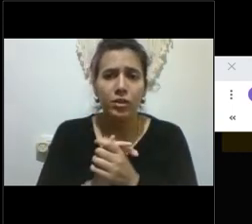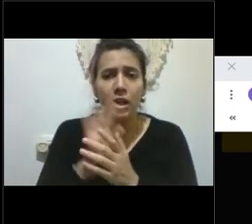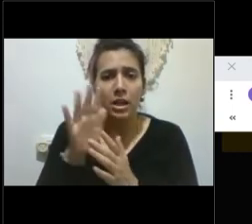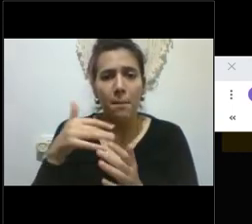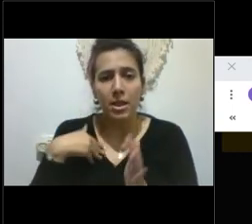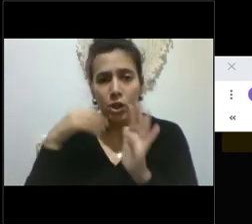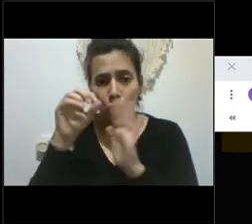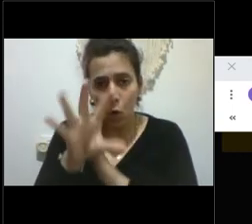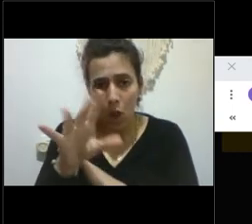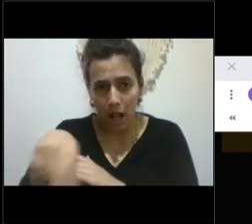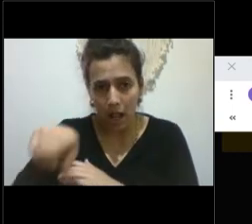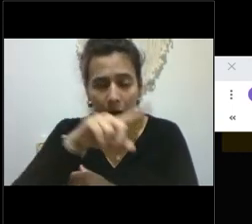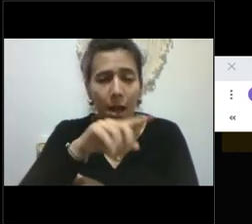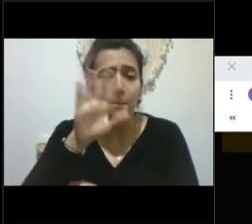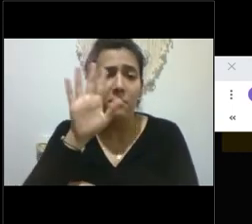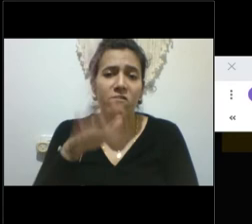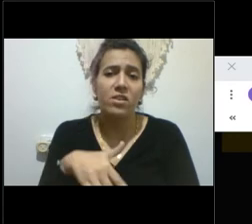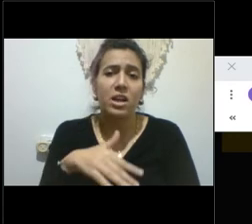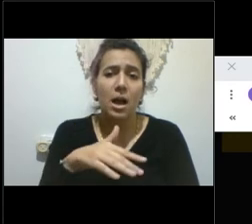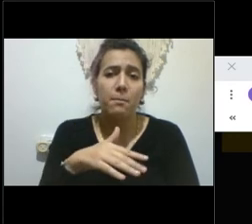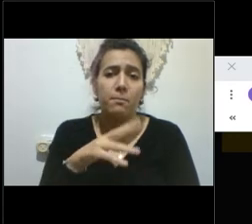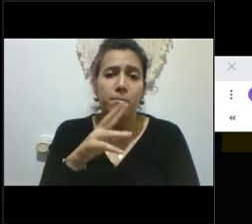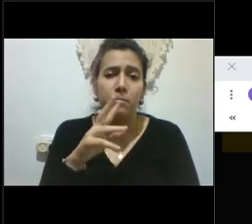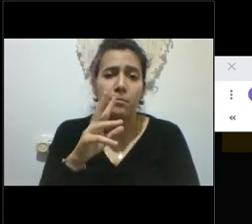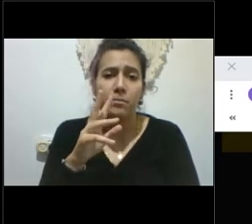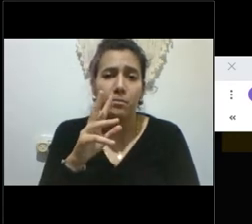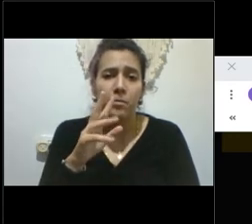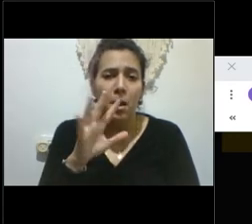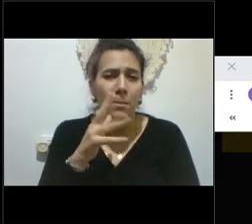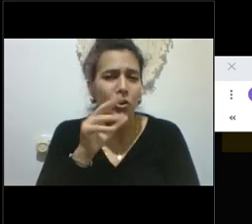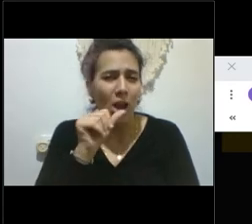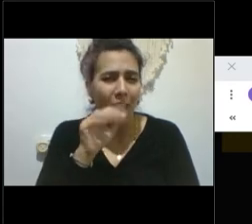יופיע לכם במה שאבי דיבר עליו מקודם,